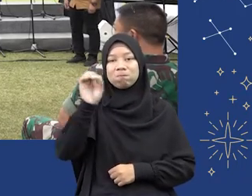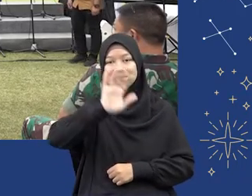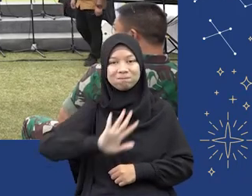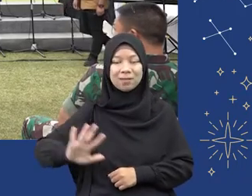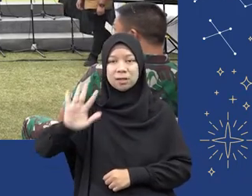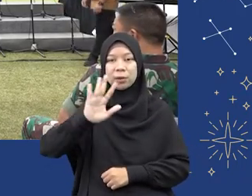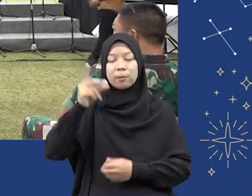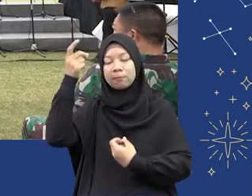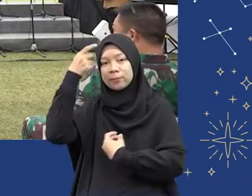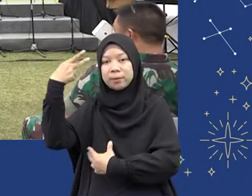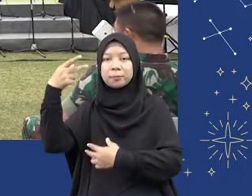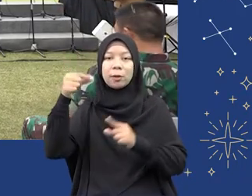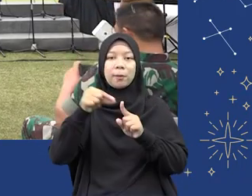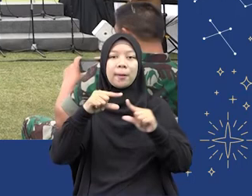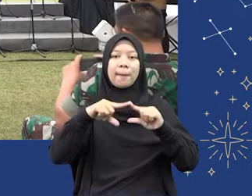observatory